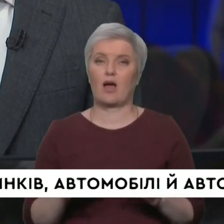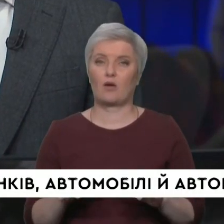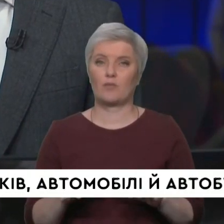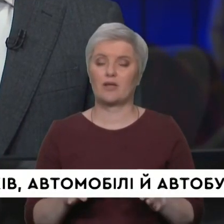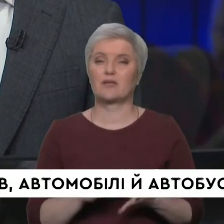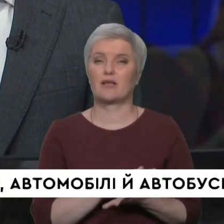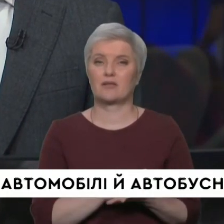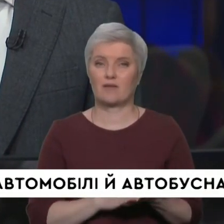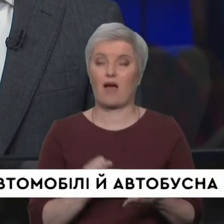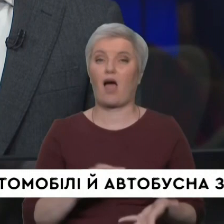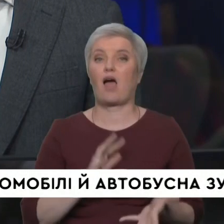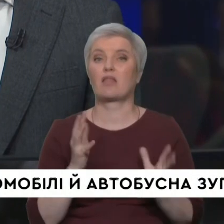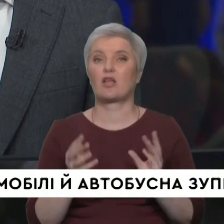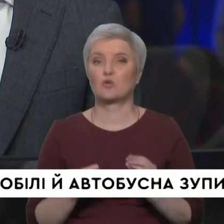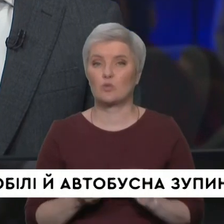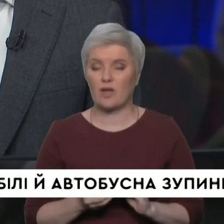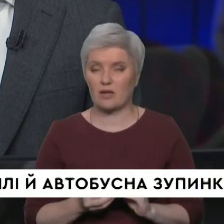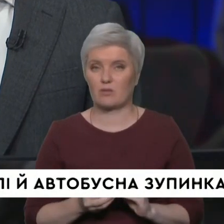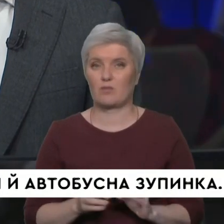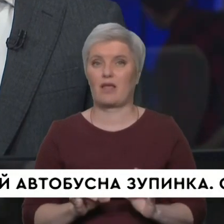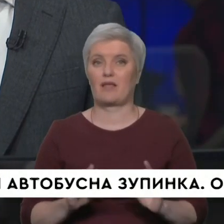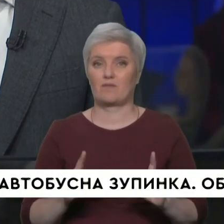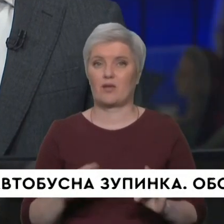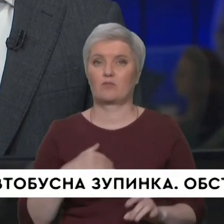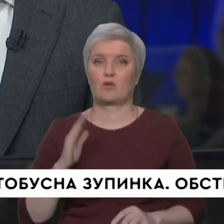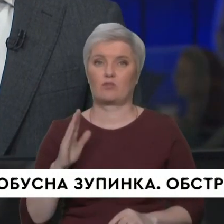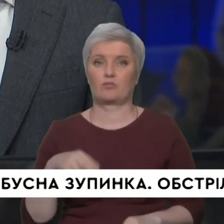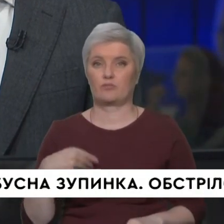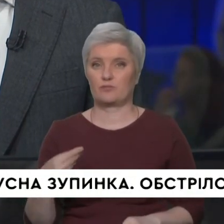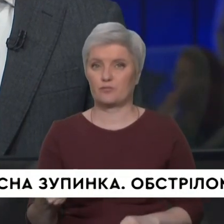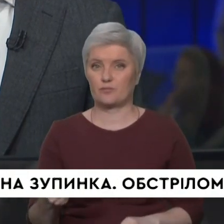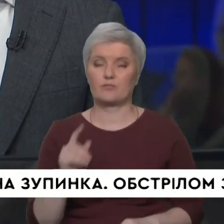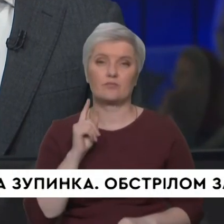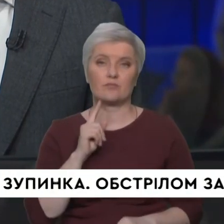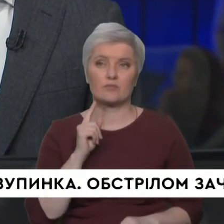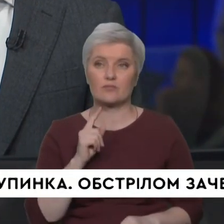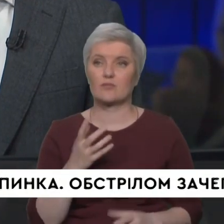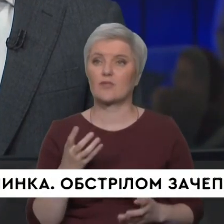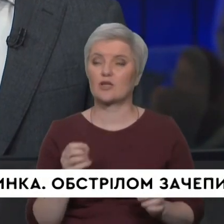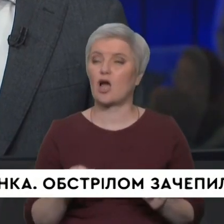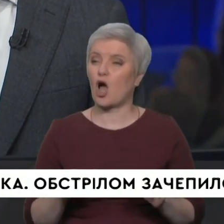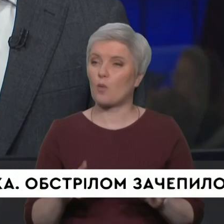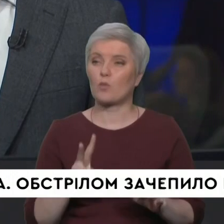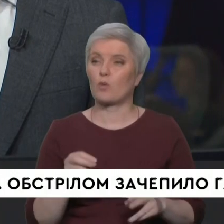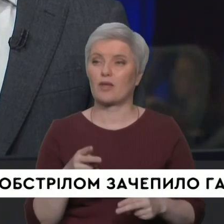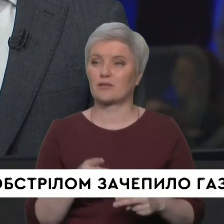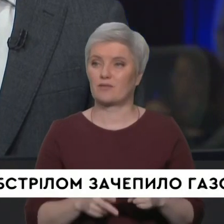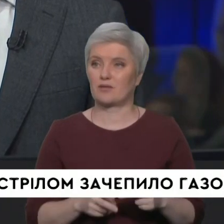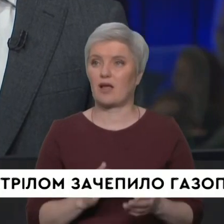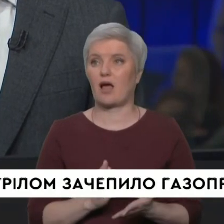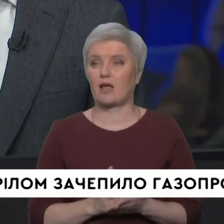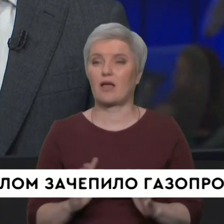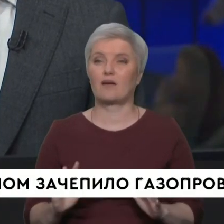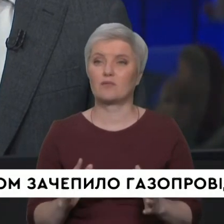результатами інформація буде в подальшому нами надана. Поки що не завершено. Ну, а чи є вже